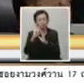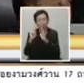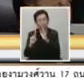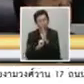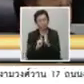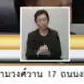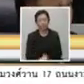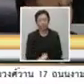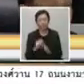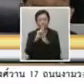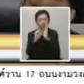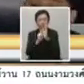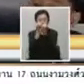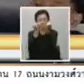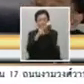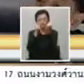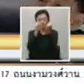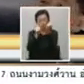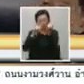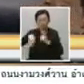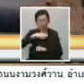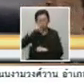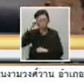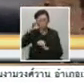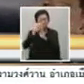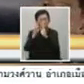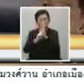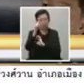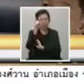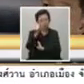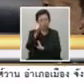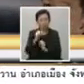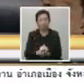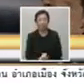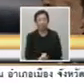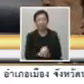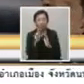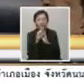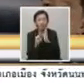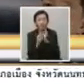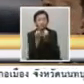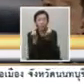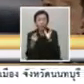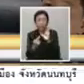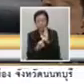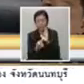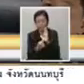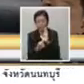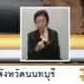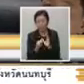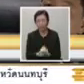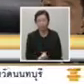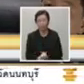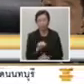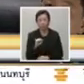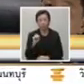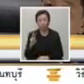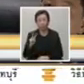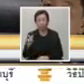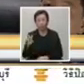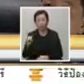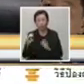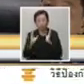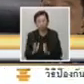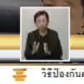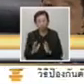งรัฐธรรมนูญนั้นเป็นกฎหมายสูงสุดเราก็แจกกันอยู่นะครับอย่างรัฐธรรมนูญฉบับนี้ให้อำนาจสว250คน